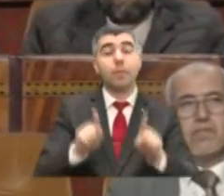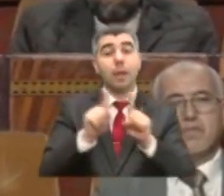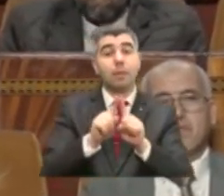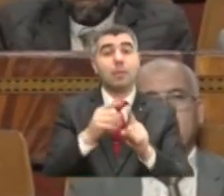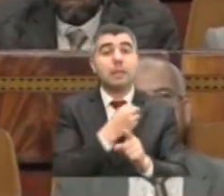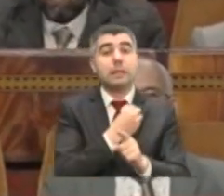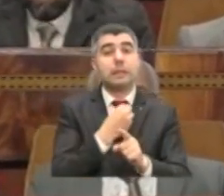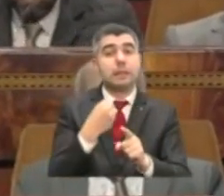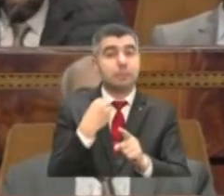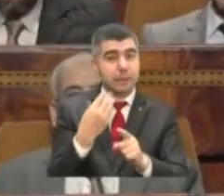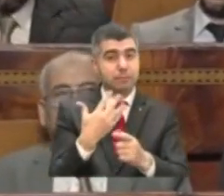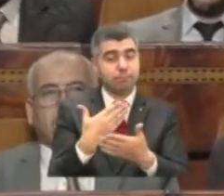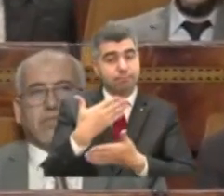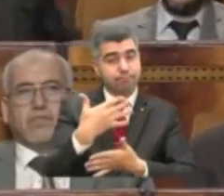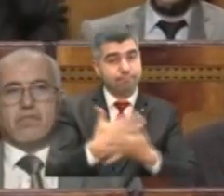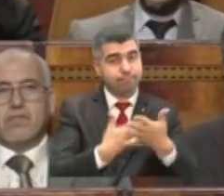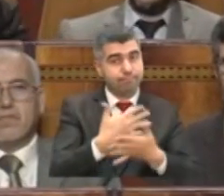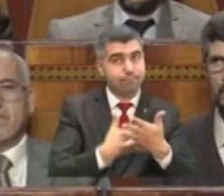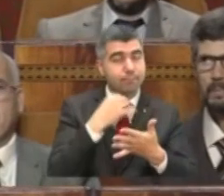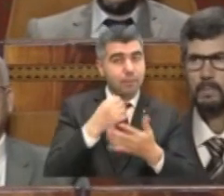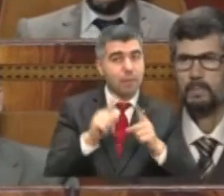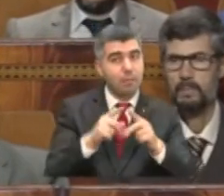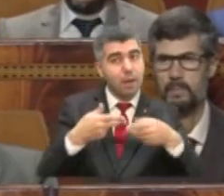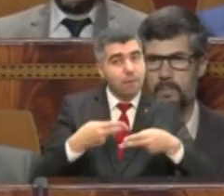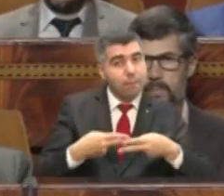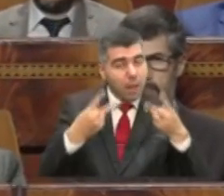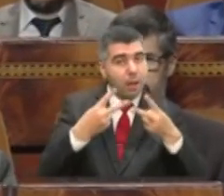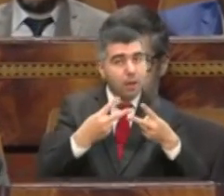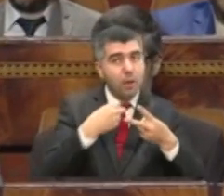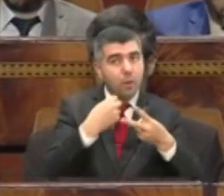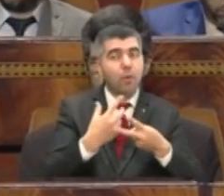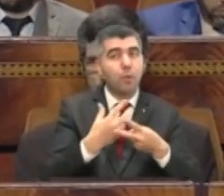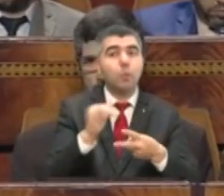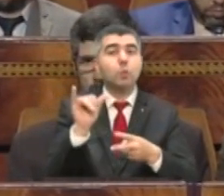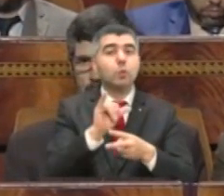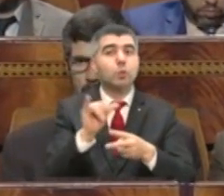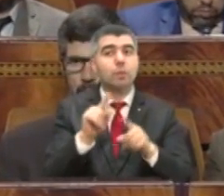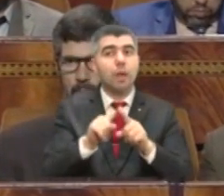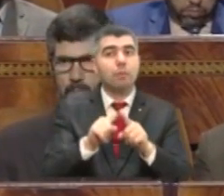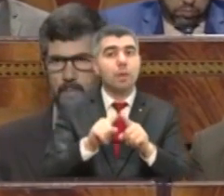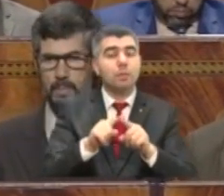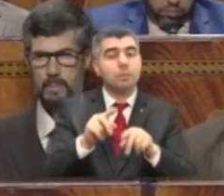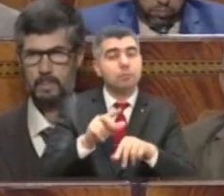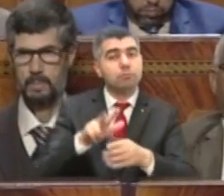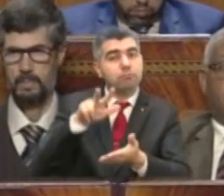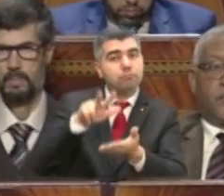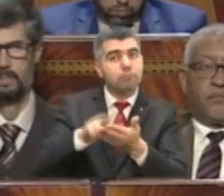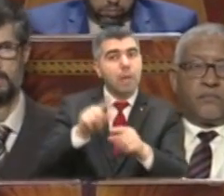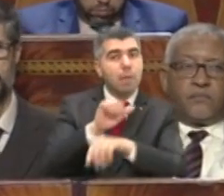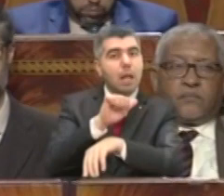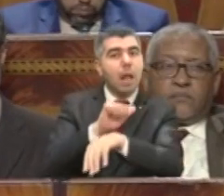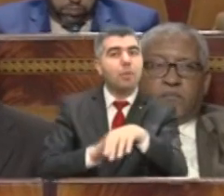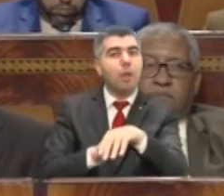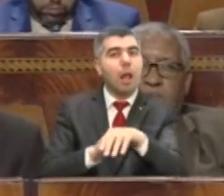التغطية الصحية، ولكن نريدكم أن تزفوا للمغاربة عن تاريخ البدء في هذه التغطية